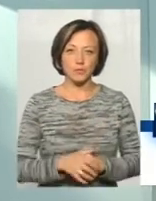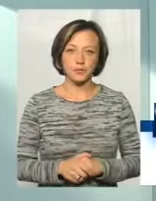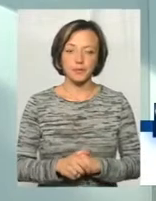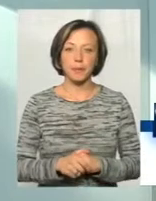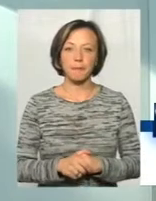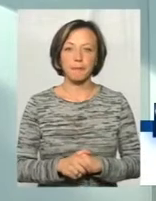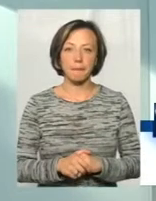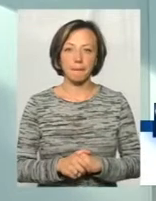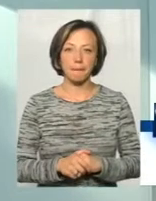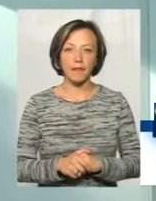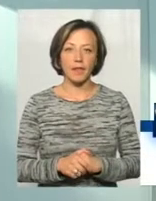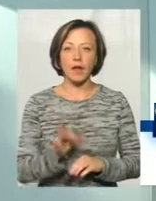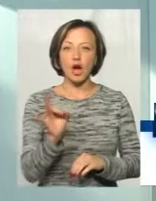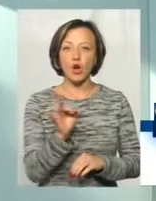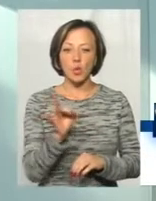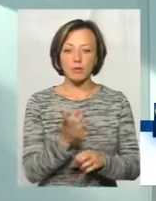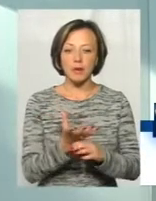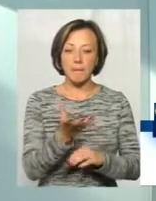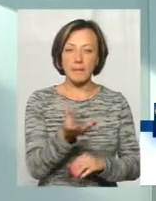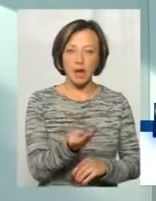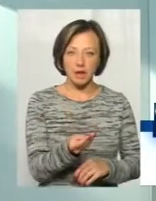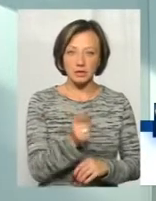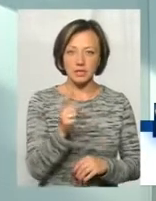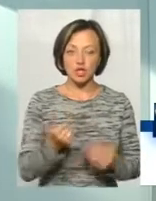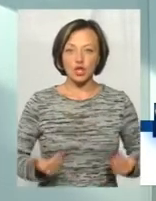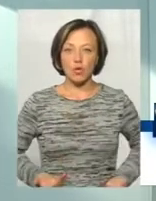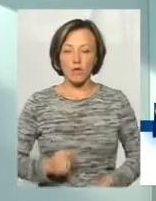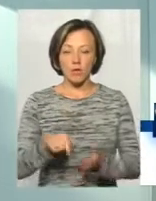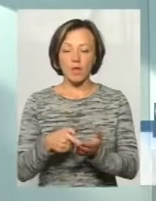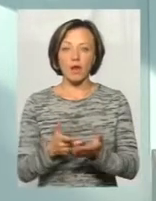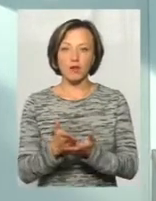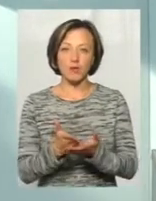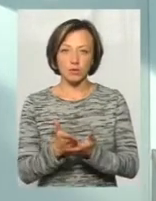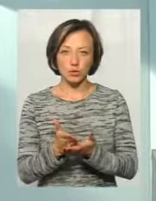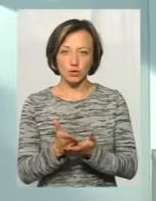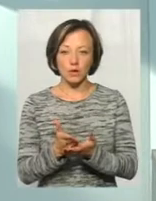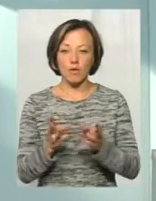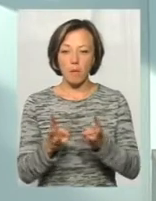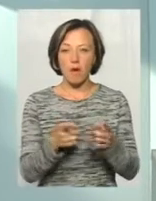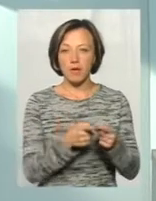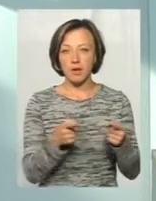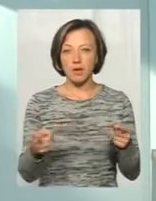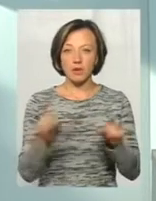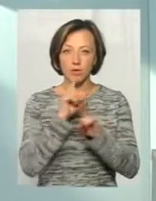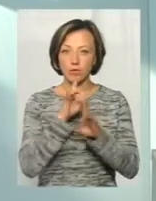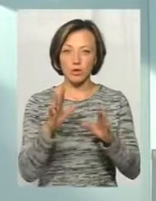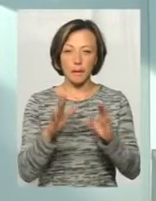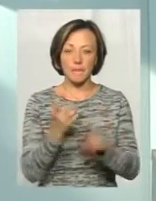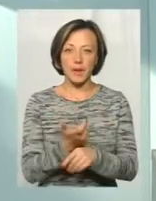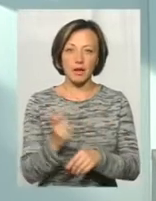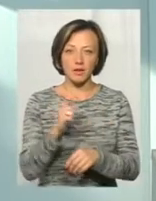Отже, розмір плати за житлово-комунальні послуги в опалювальний період не буде